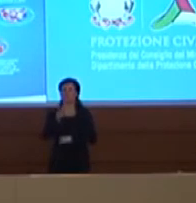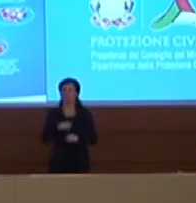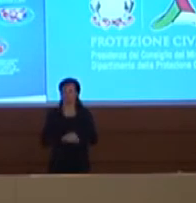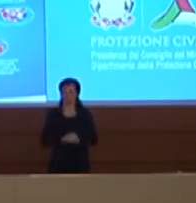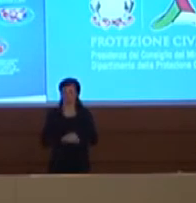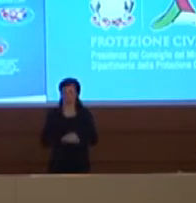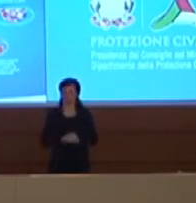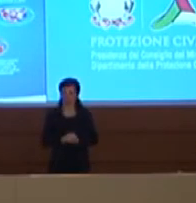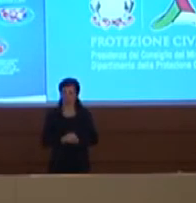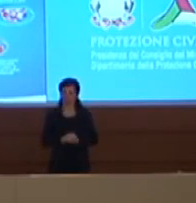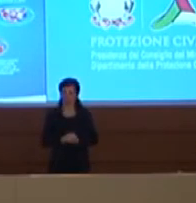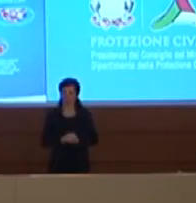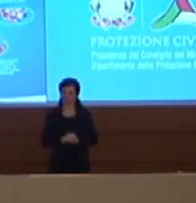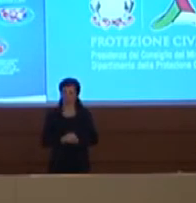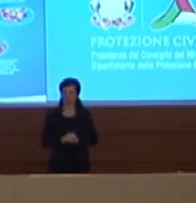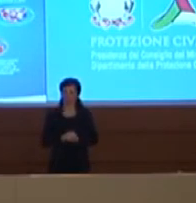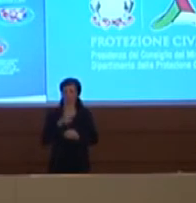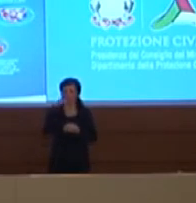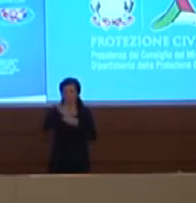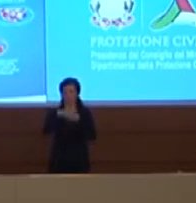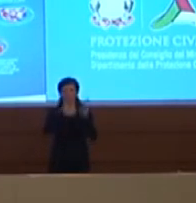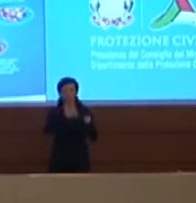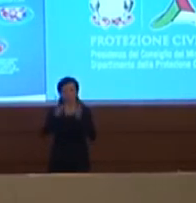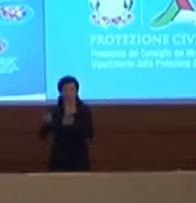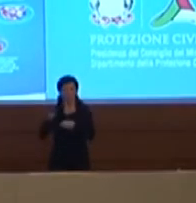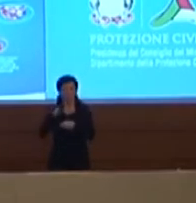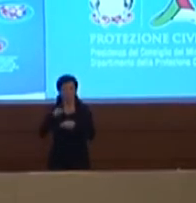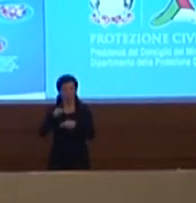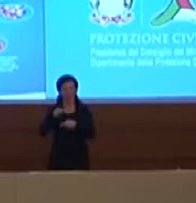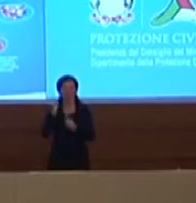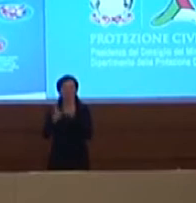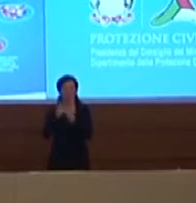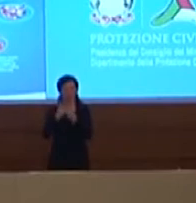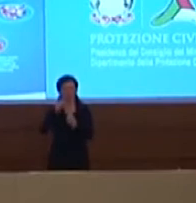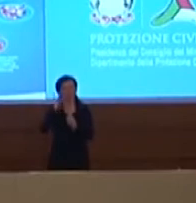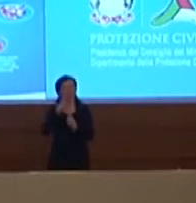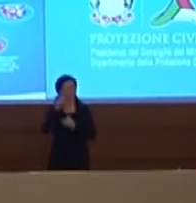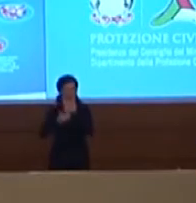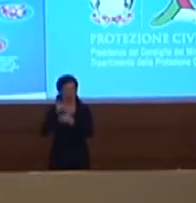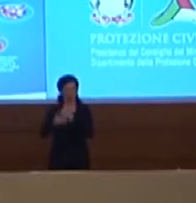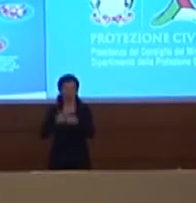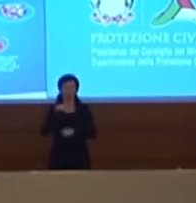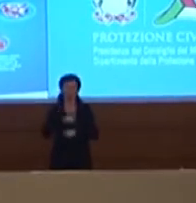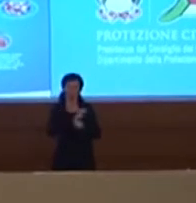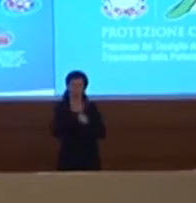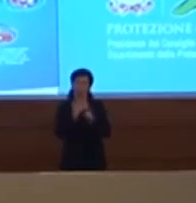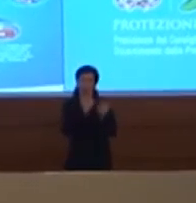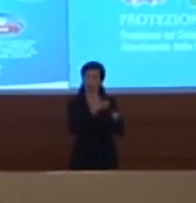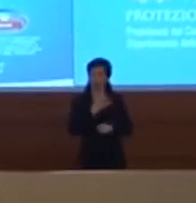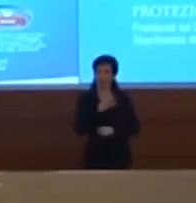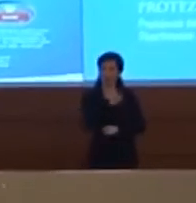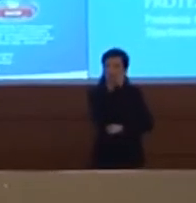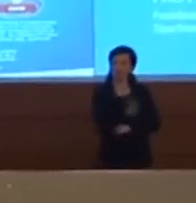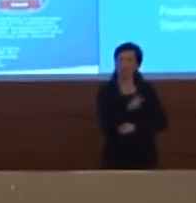e molise non si registrano morti nelle ultime 24 ore in italia i contagi totali vale a dire gli attualmente